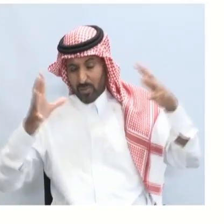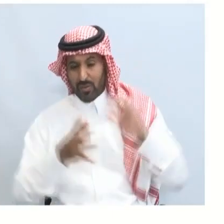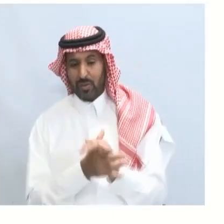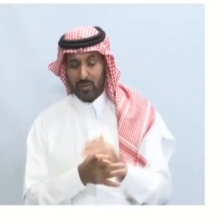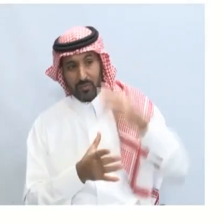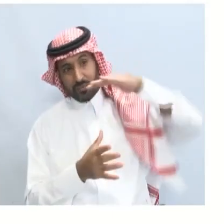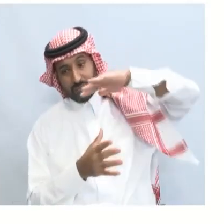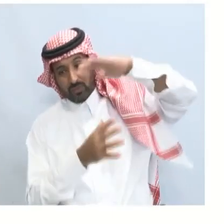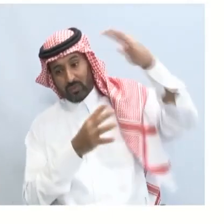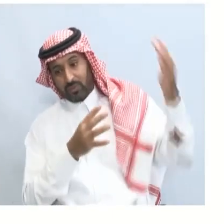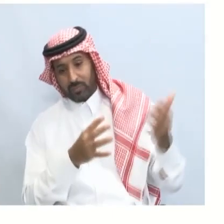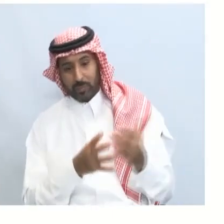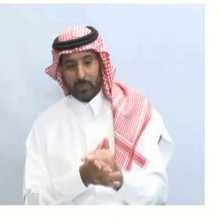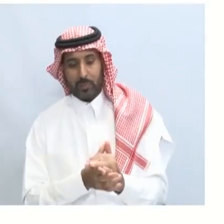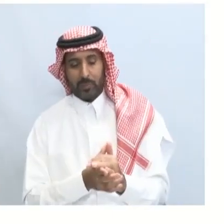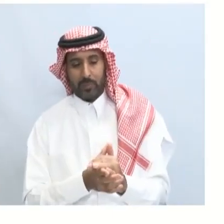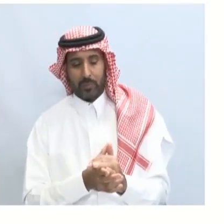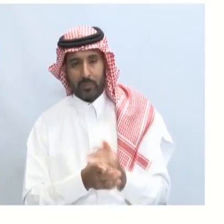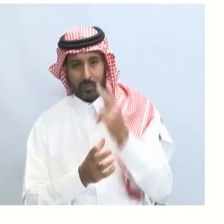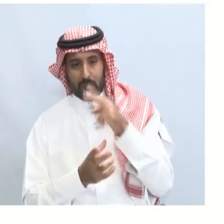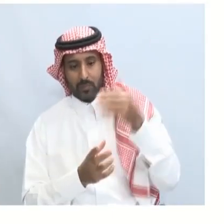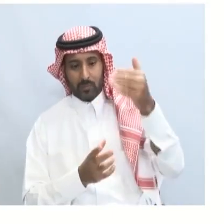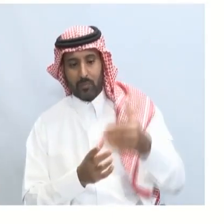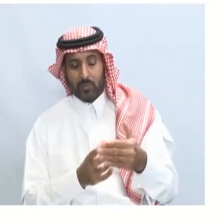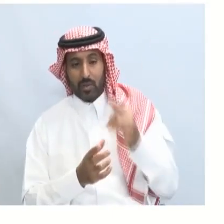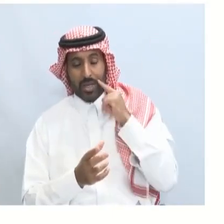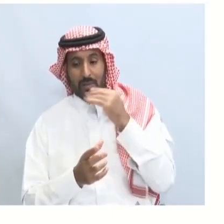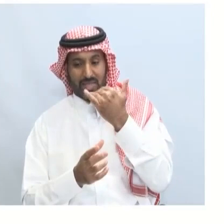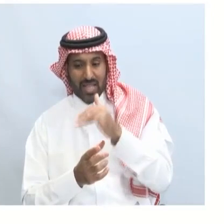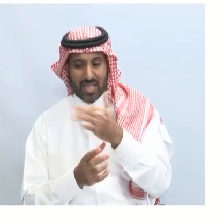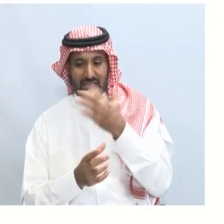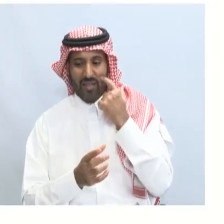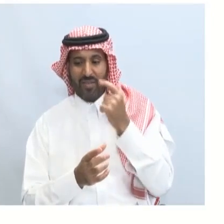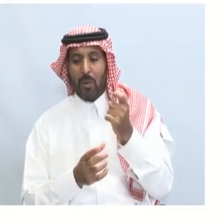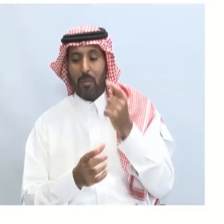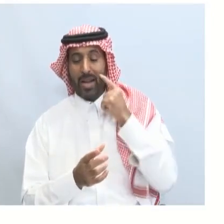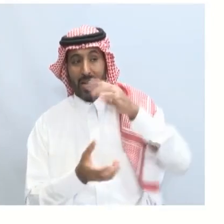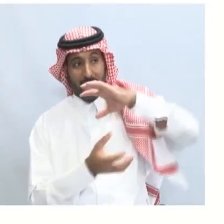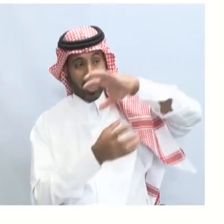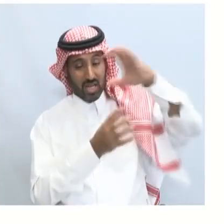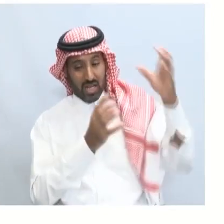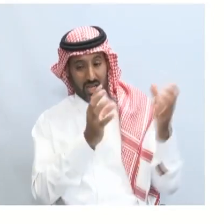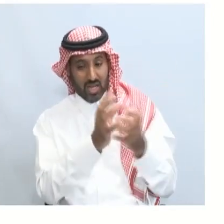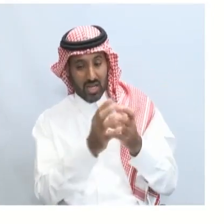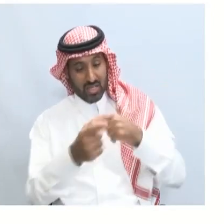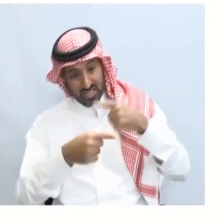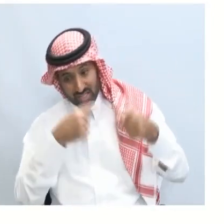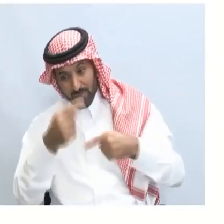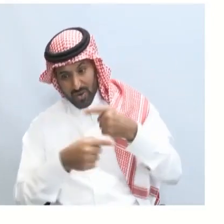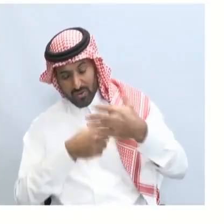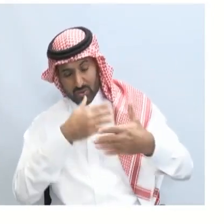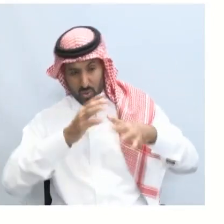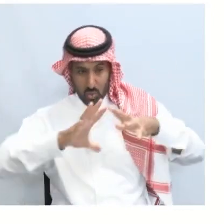في مراكزها منتصف عمر الكون استمر الكون في